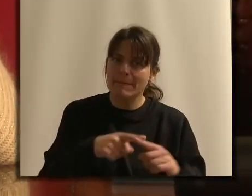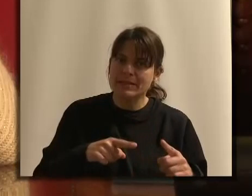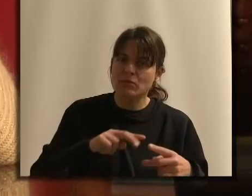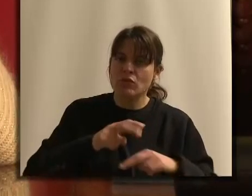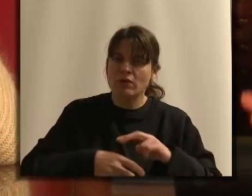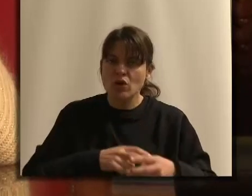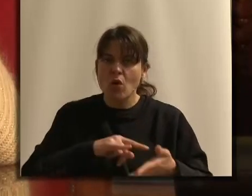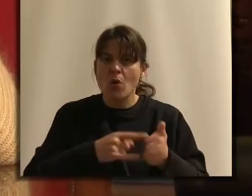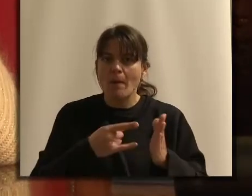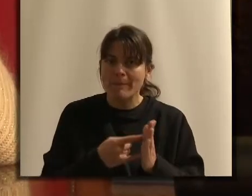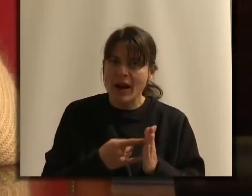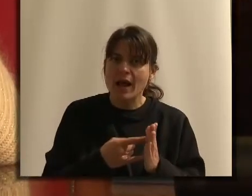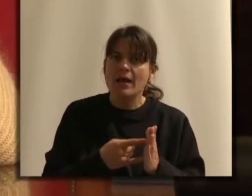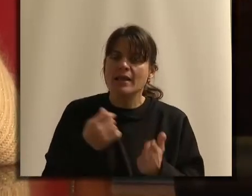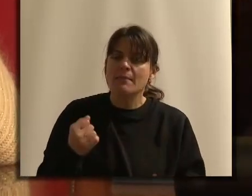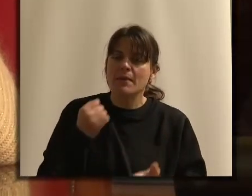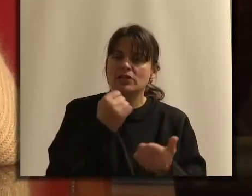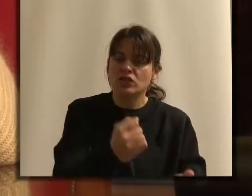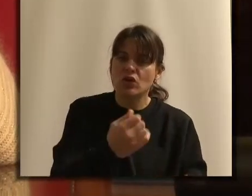Pla d'Inversió i Finançament de l'Ajuntament de Vic